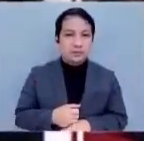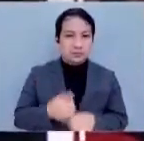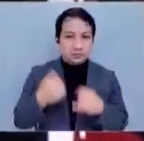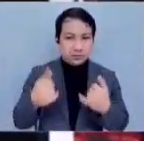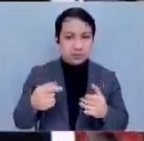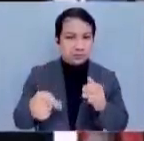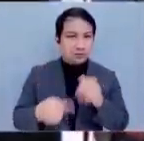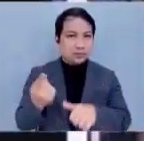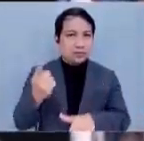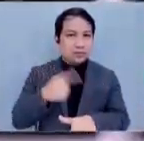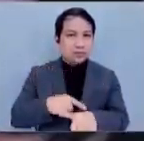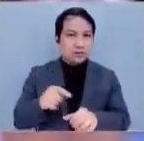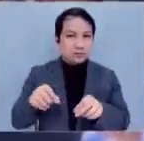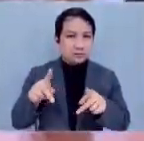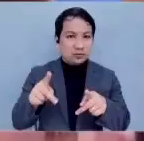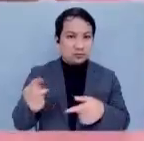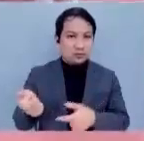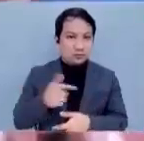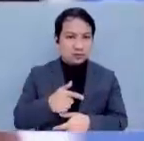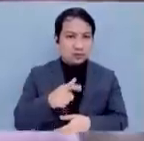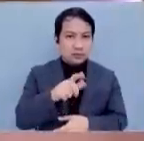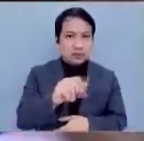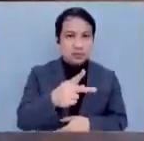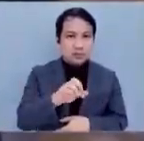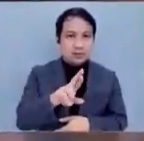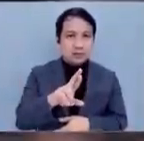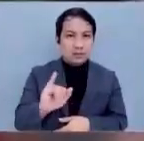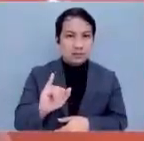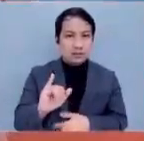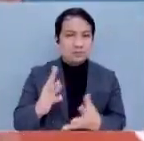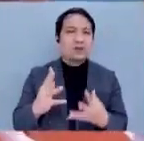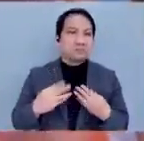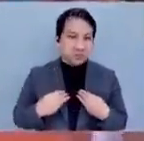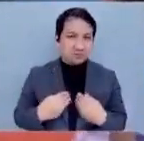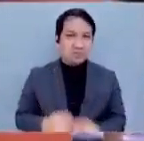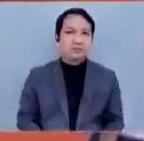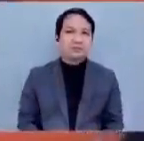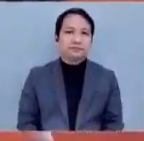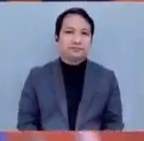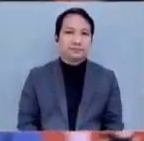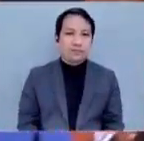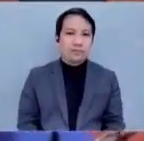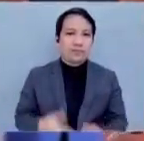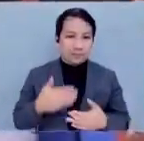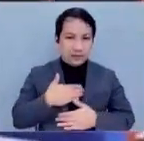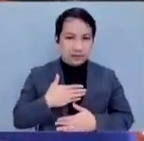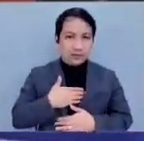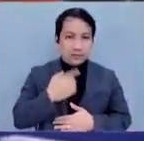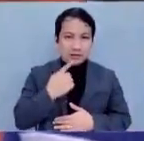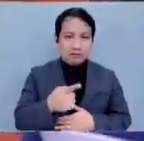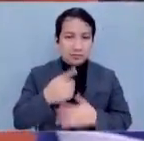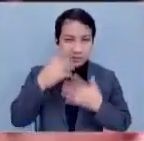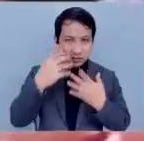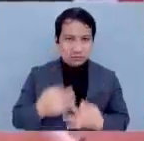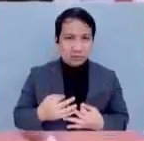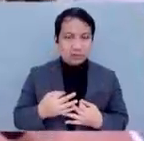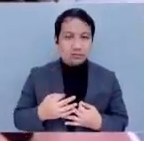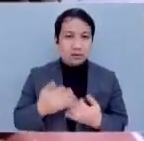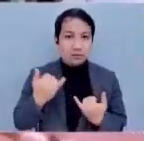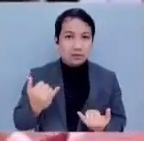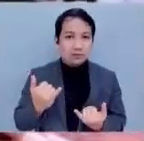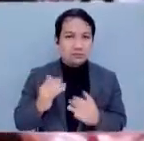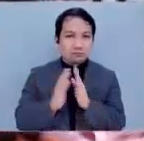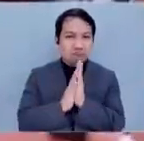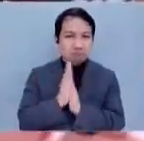ang pagkakataong ibinigay ng Akari, kaya agad na niya itong kinuha. Masaya naman daw si Ced sa kanyang desisyon at ngayon, excited na